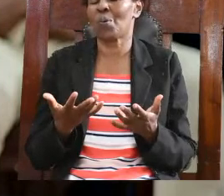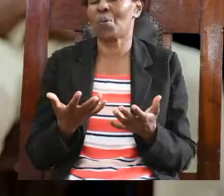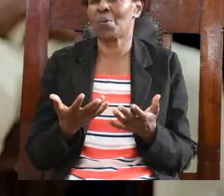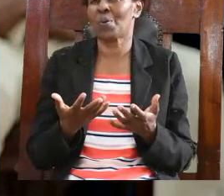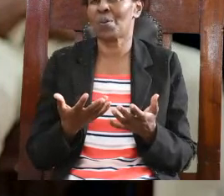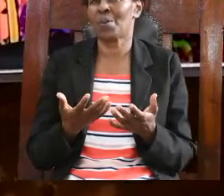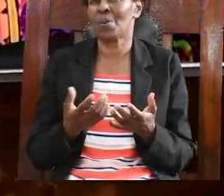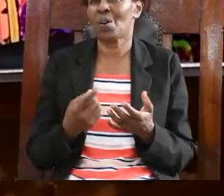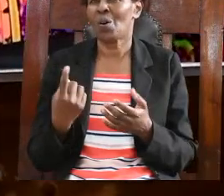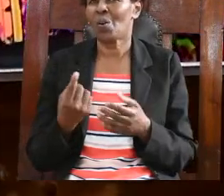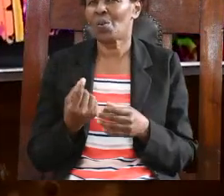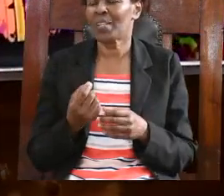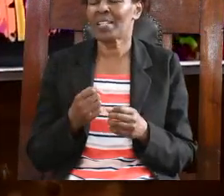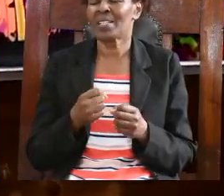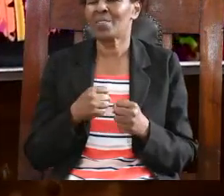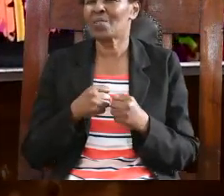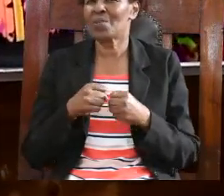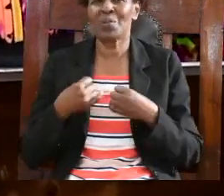ungali haujangangana,